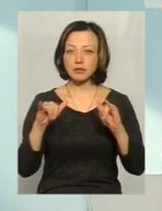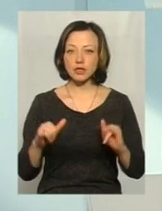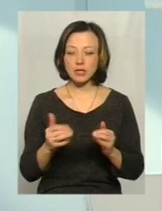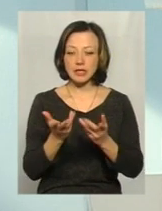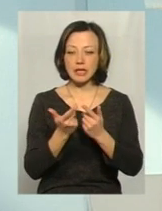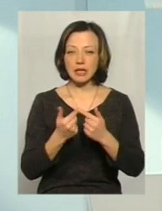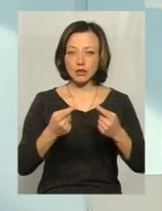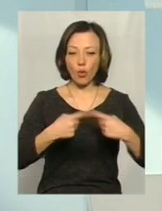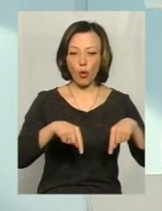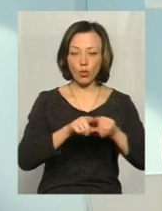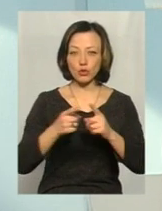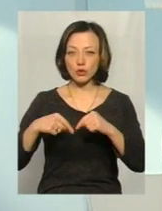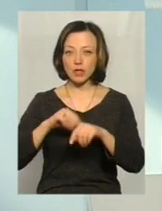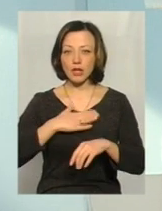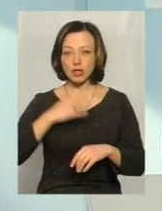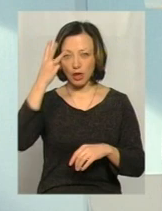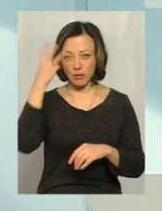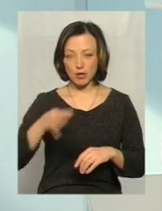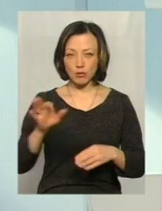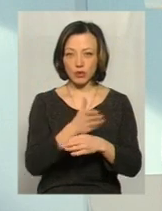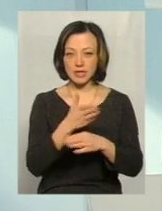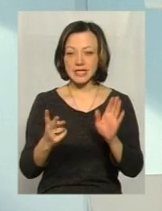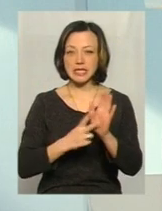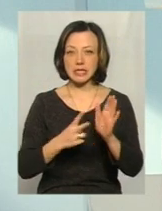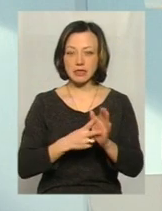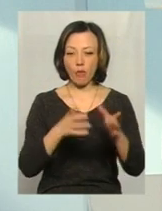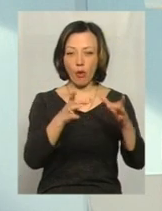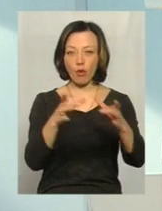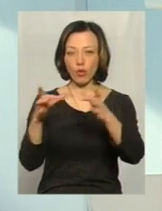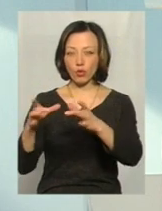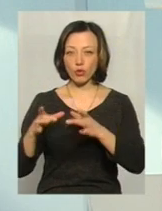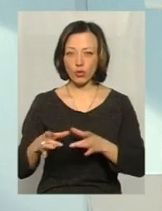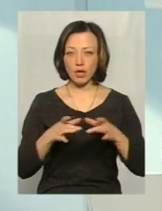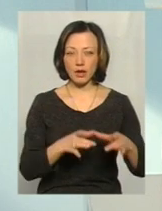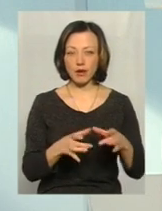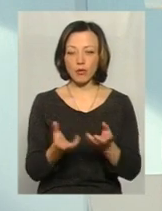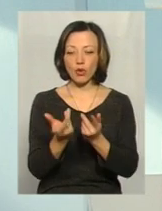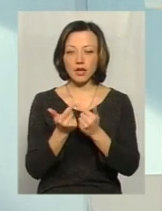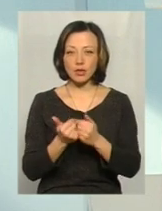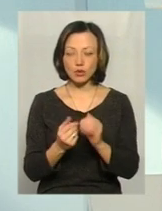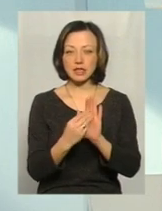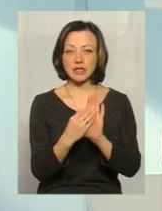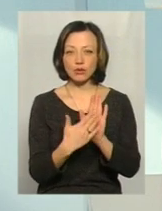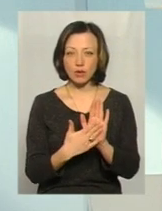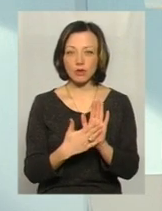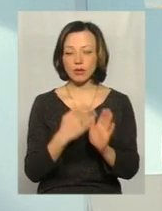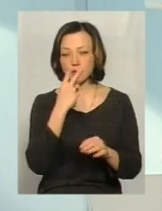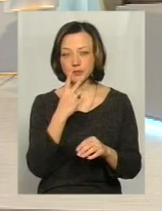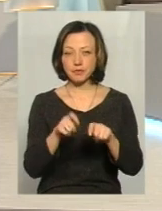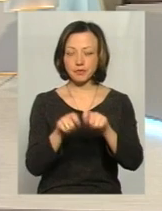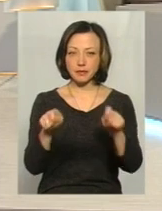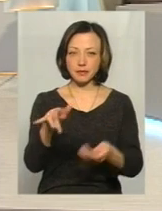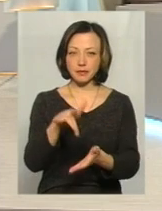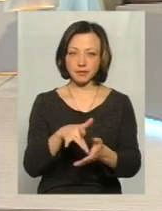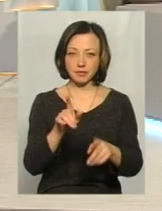округів. Наша Хмельниччина поділена на 7 округів. Відповідно, по кількості зареєстрованих ми будемо відкривати